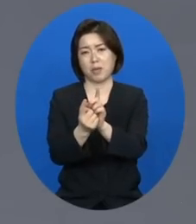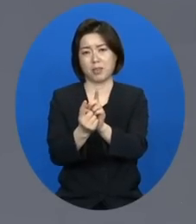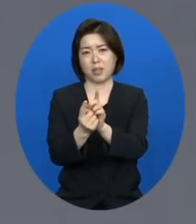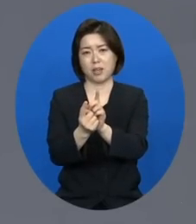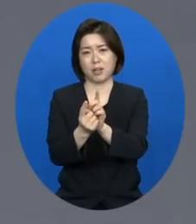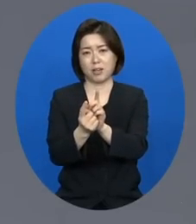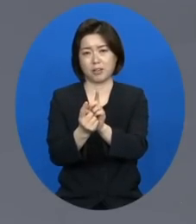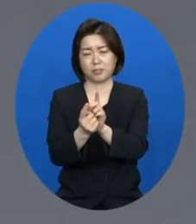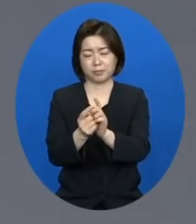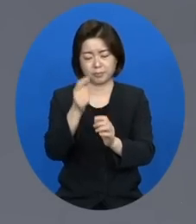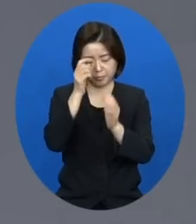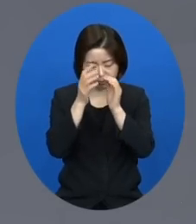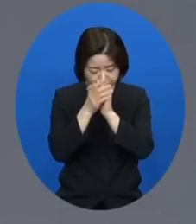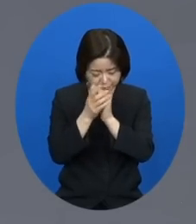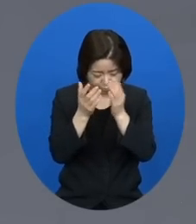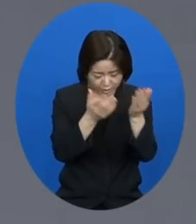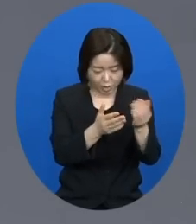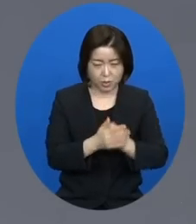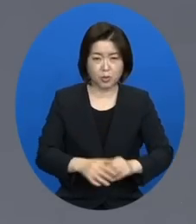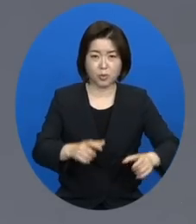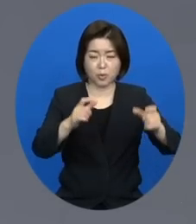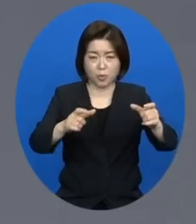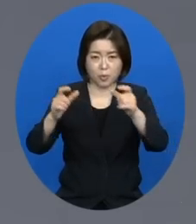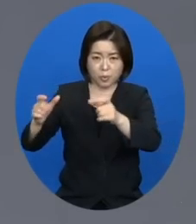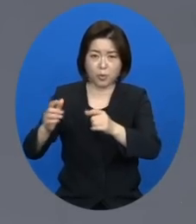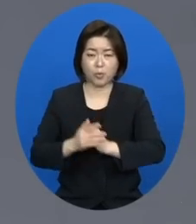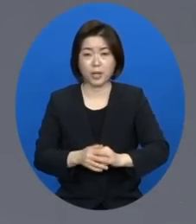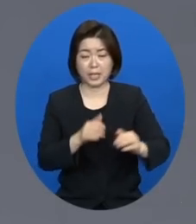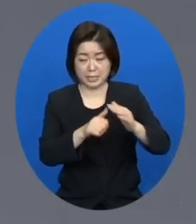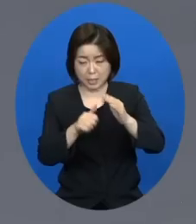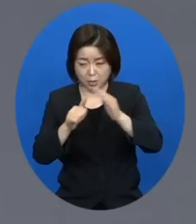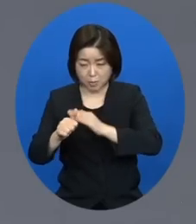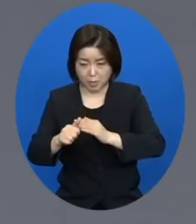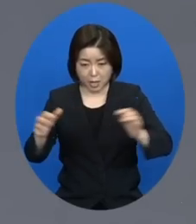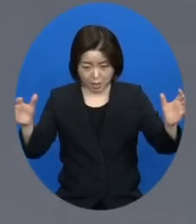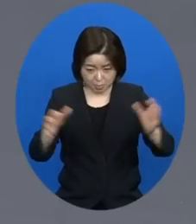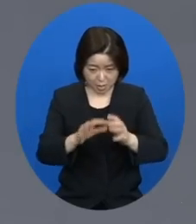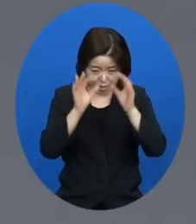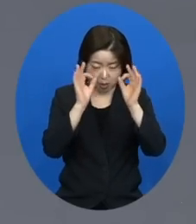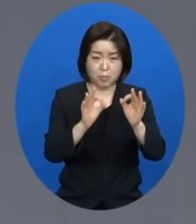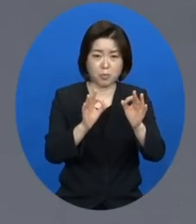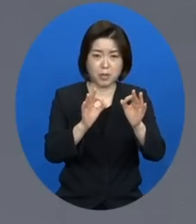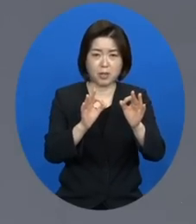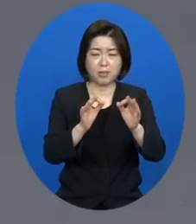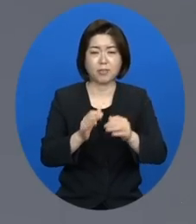성도님들께 기도해드리고 또 교구에 신방 사항들을 이렇게 모아보니까요,